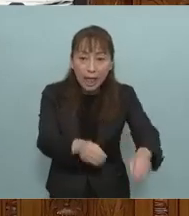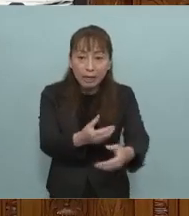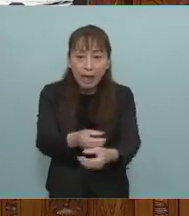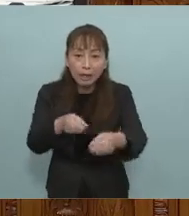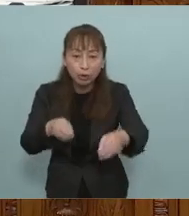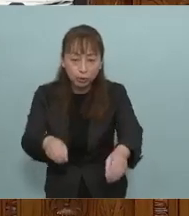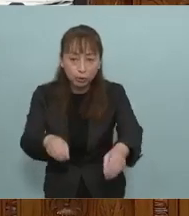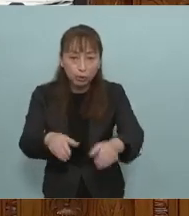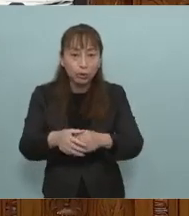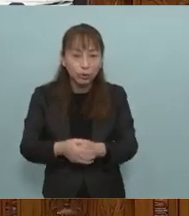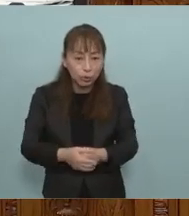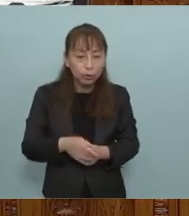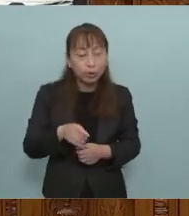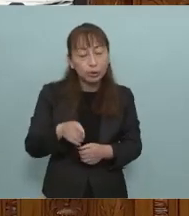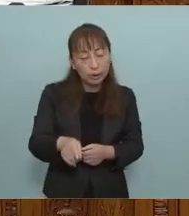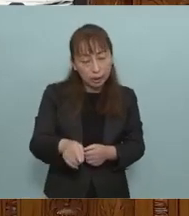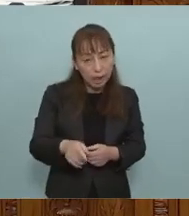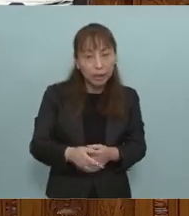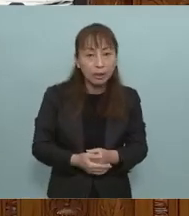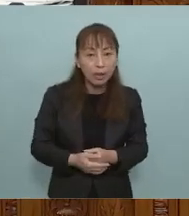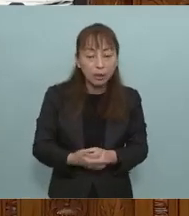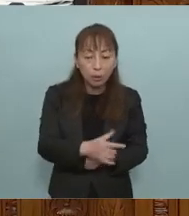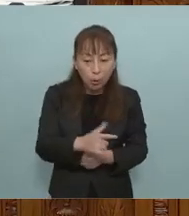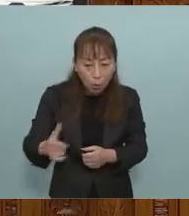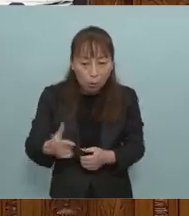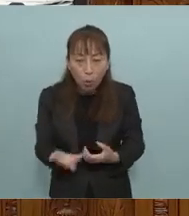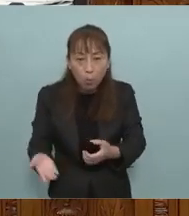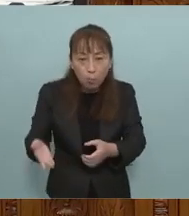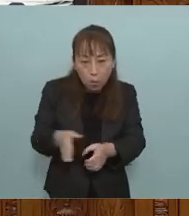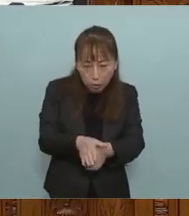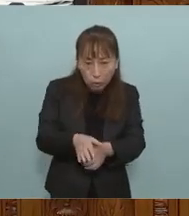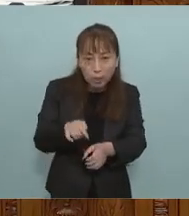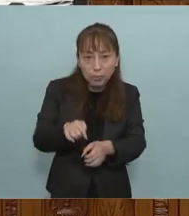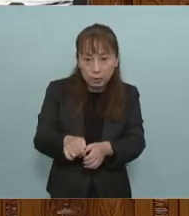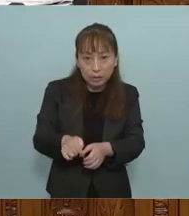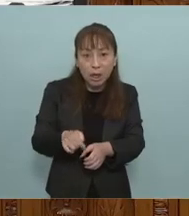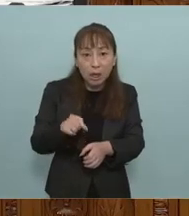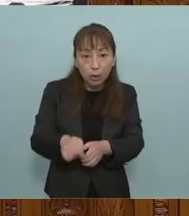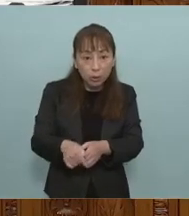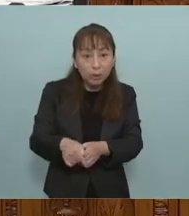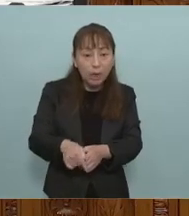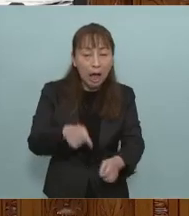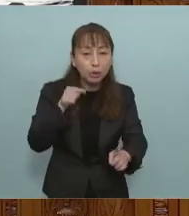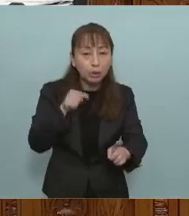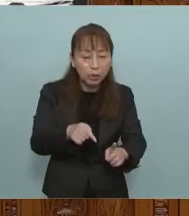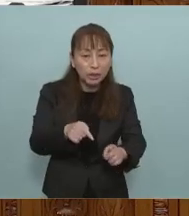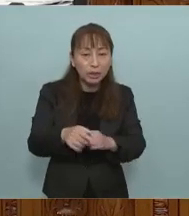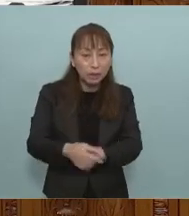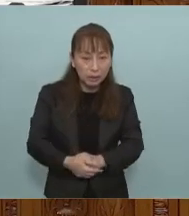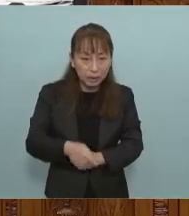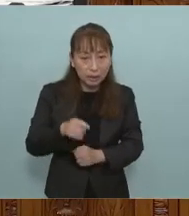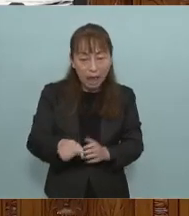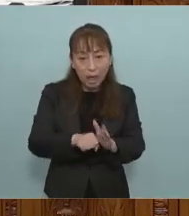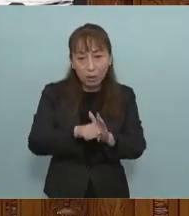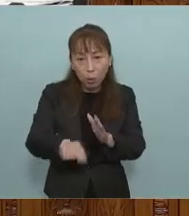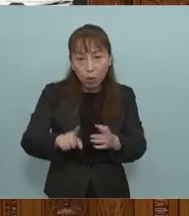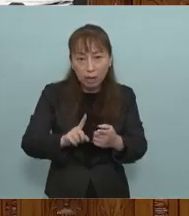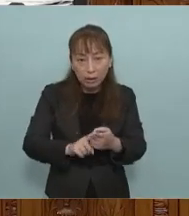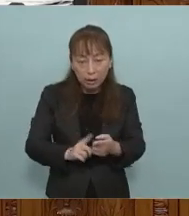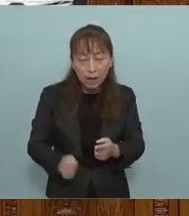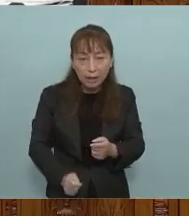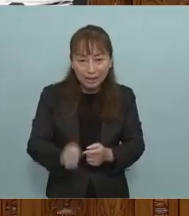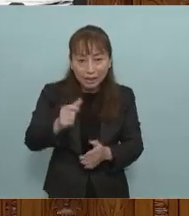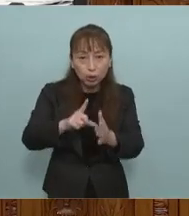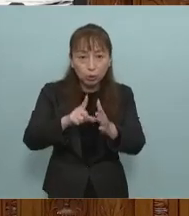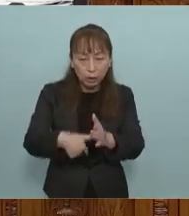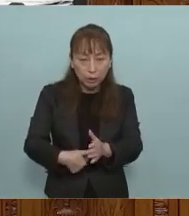履行確保措置等を盛り込んでいます。こうした措置により機動的かつ効果的な緊急